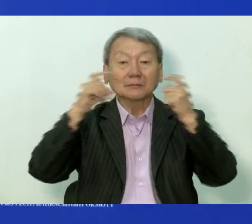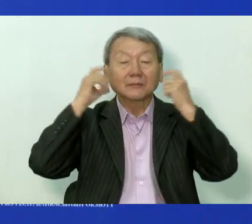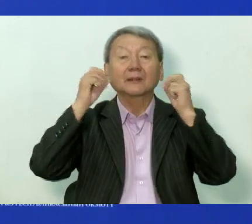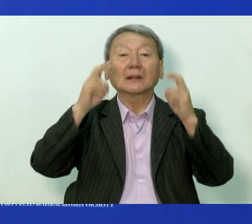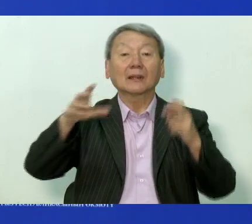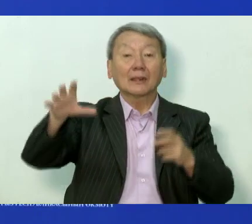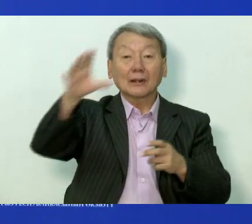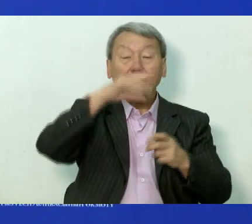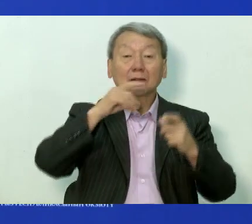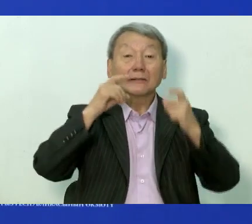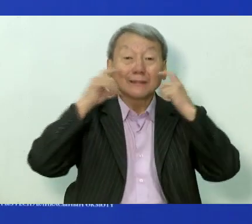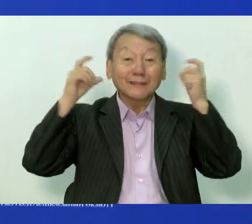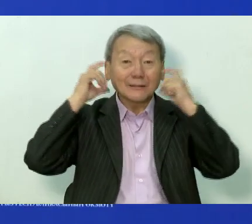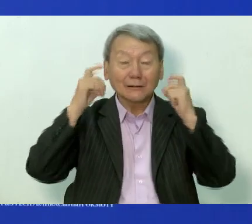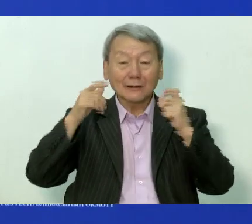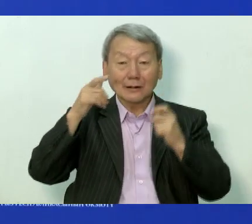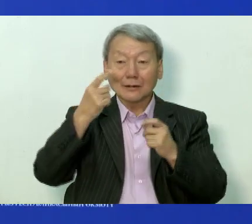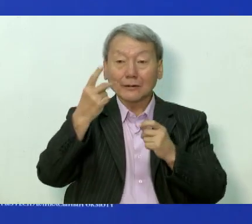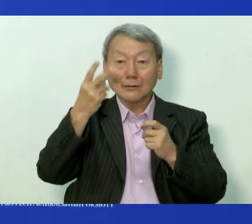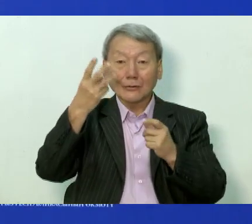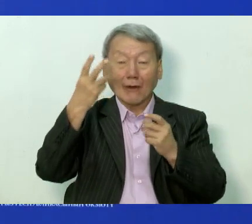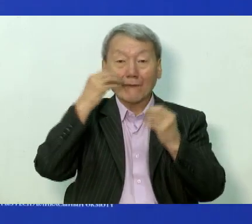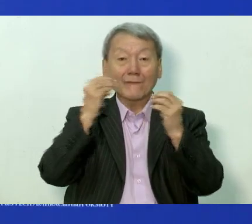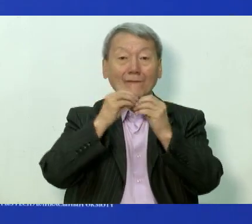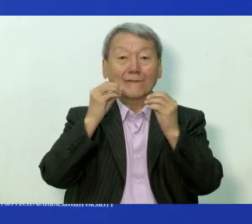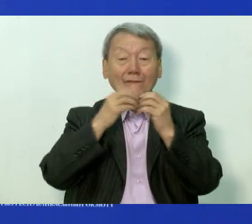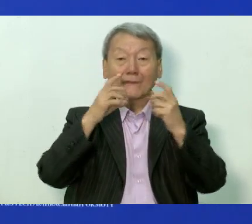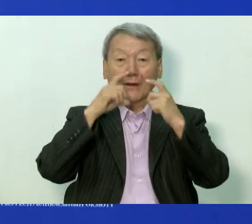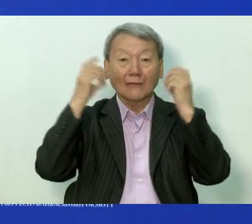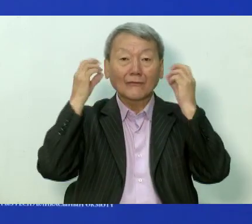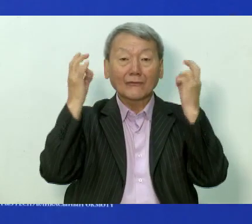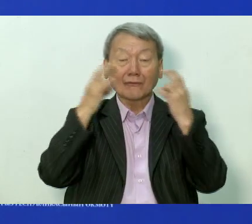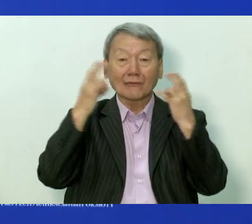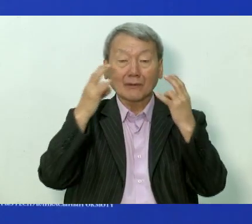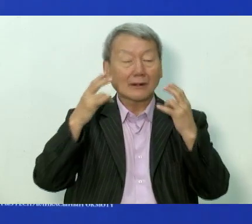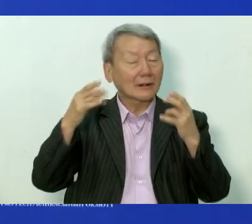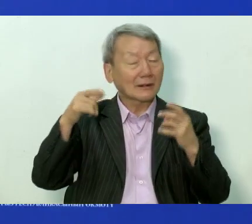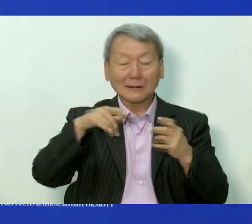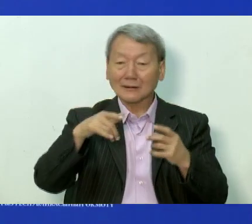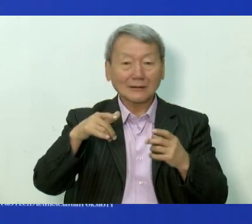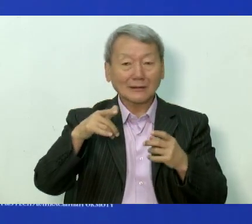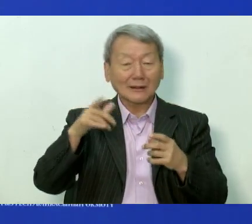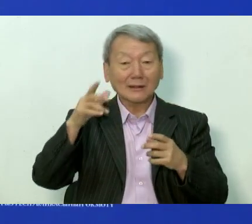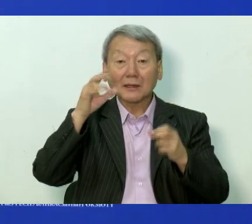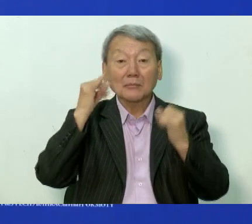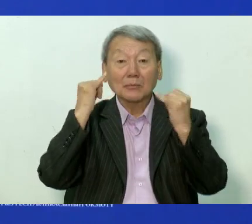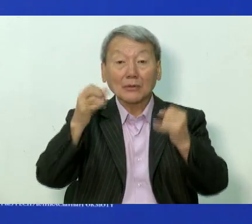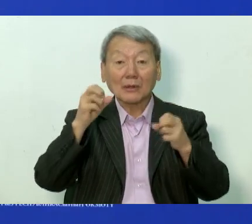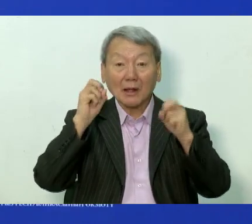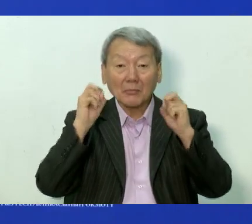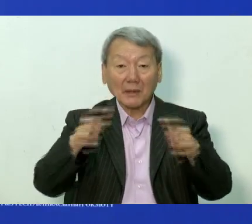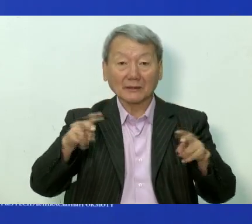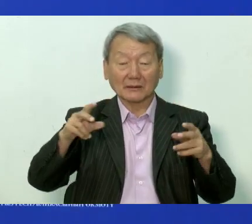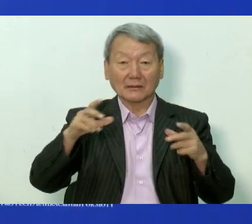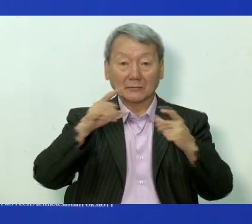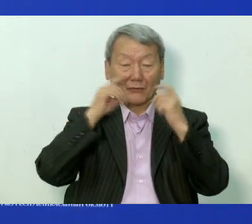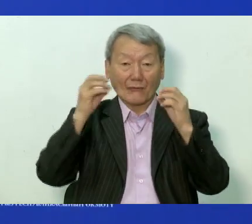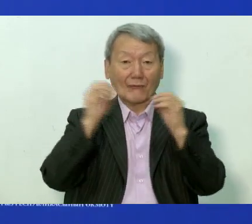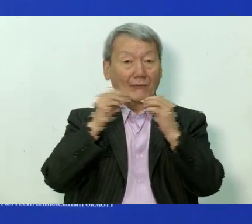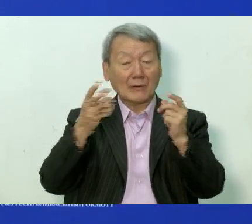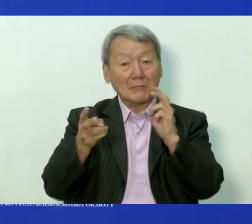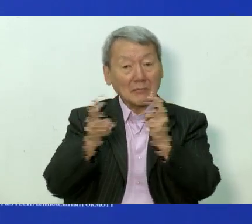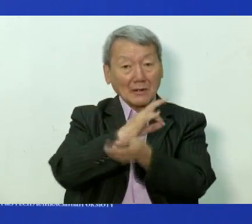Многие не меняют ее в течение нескольких дней, а то и недель. Это не только неэффективно, это очень опасно для нашего здоровья.